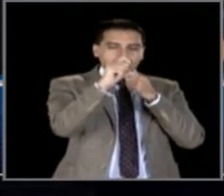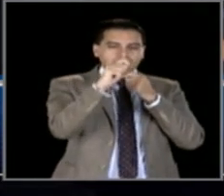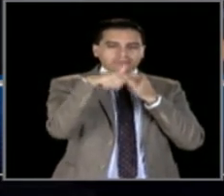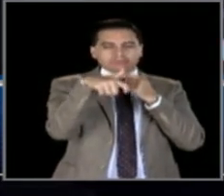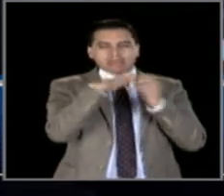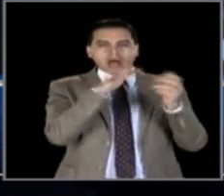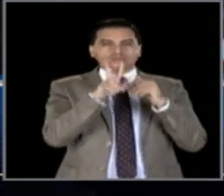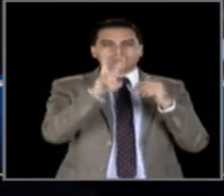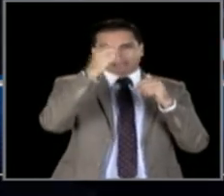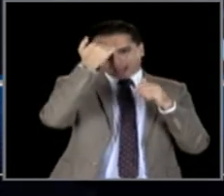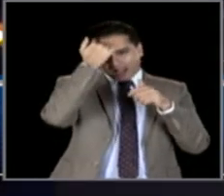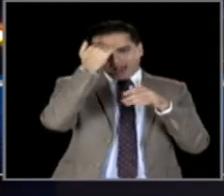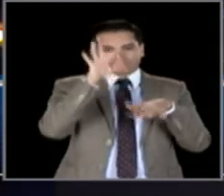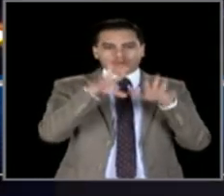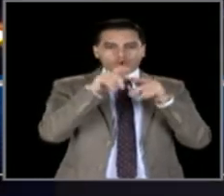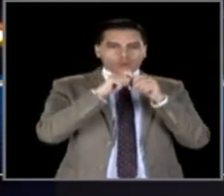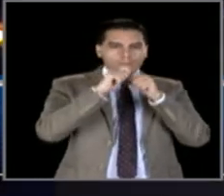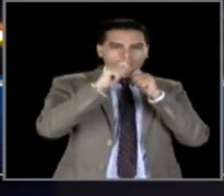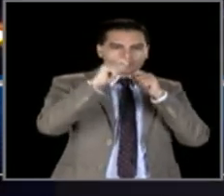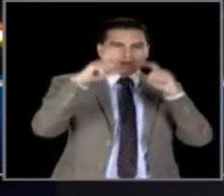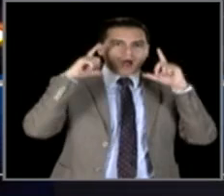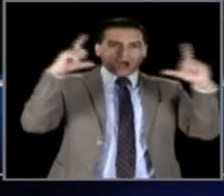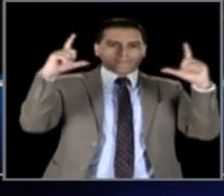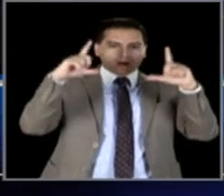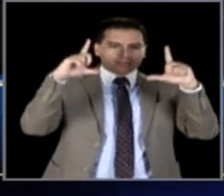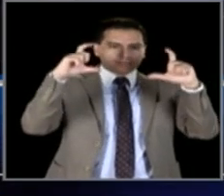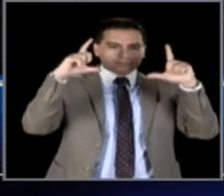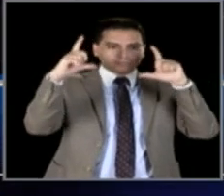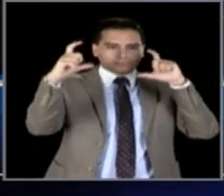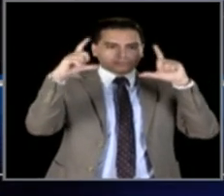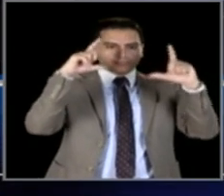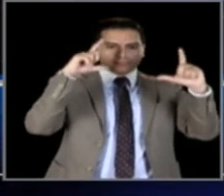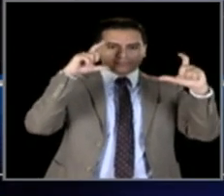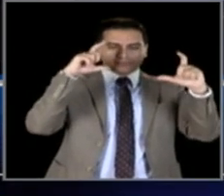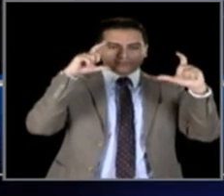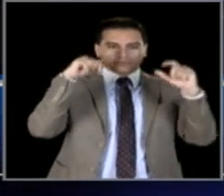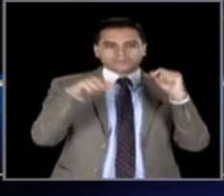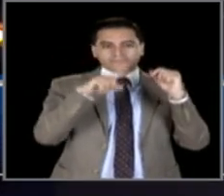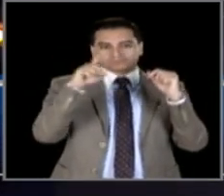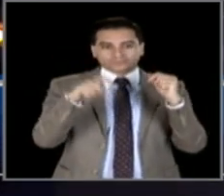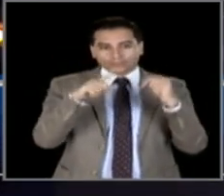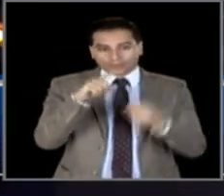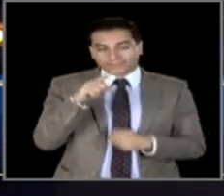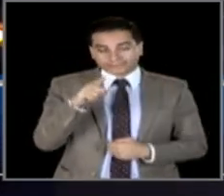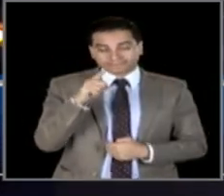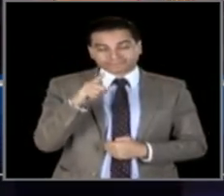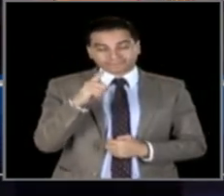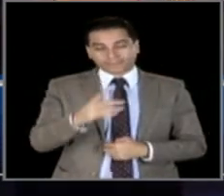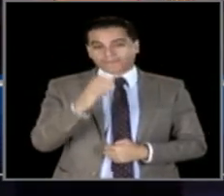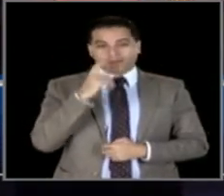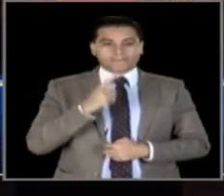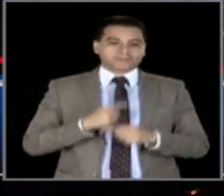60 ل 70 ألف كيلومتر من القمر. مير. كان سؤالك ده إجابة